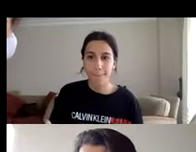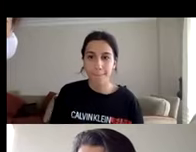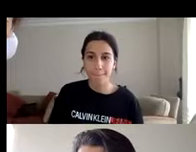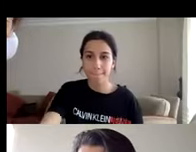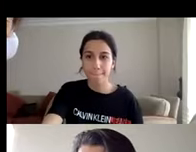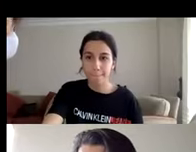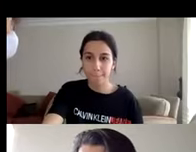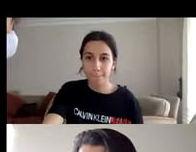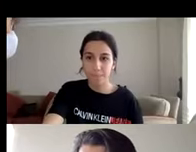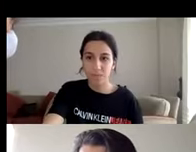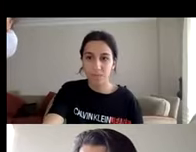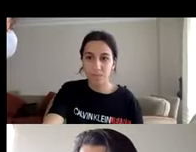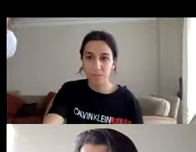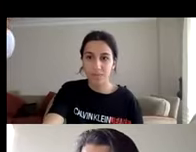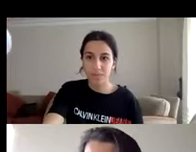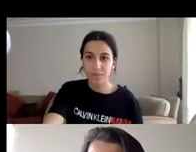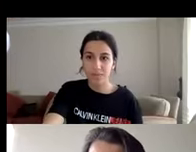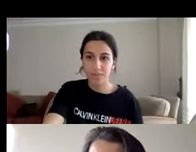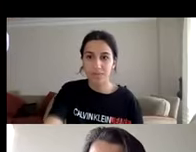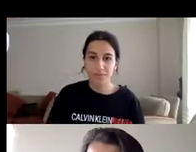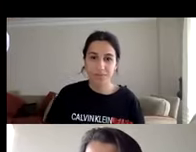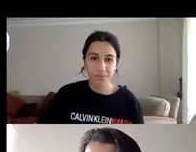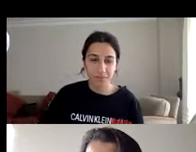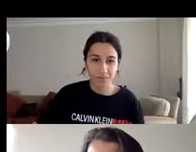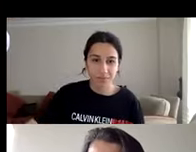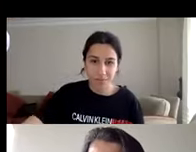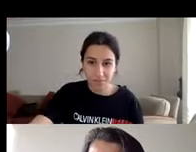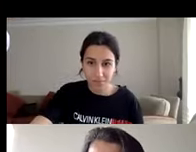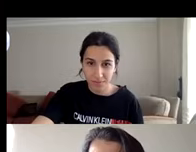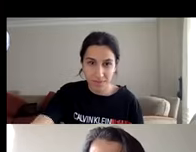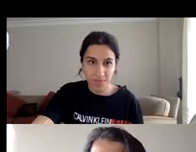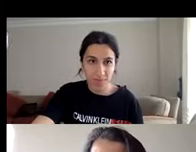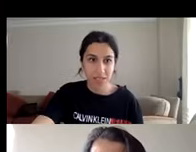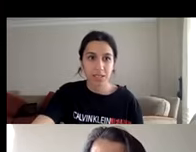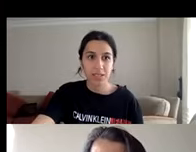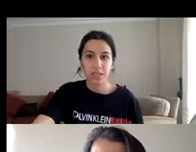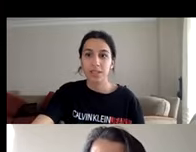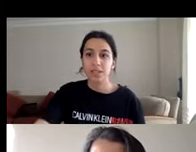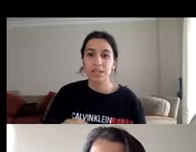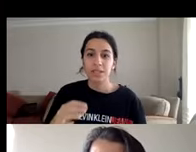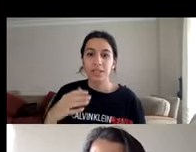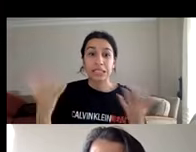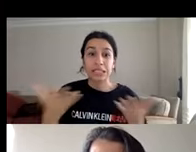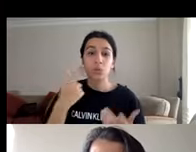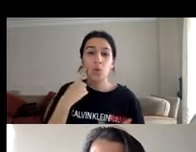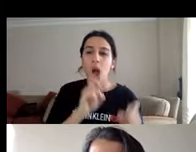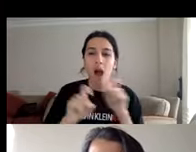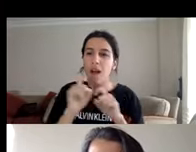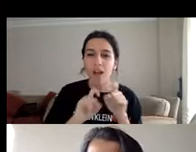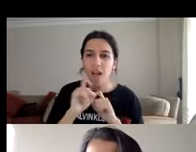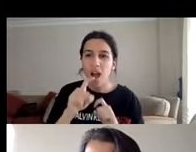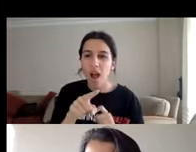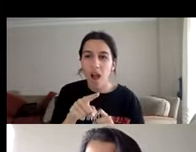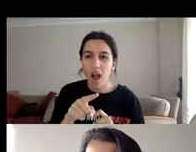Butonlara isim verilmemiş gibi bizim bir sürü auditte, testte sıklıkla gördüğümüz hataların hemen